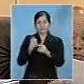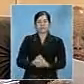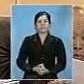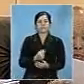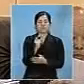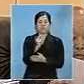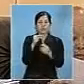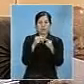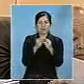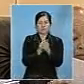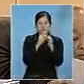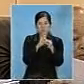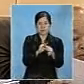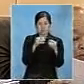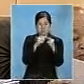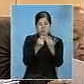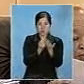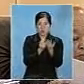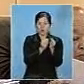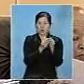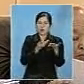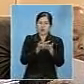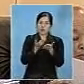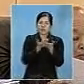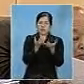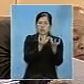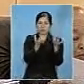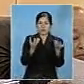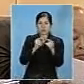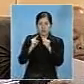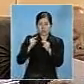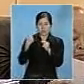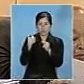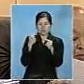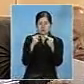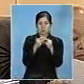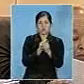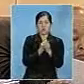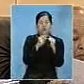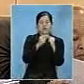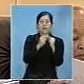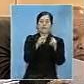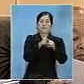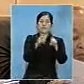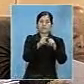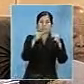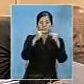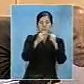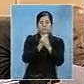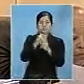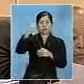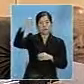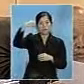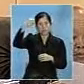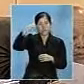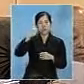ต้นทุนของการบริโภคเหล่านั้นการที่จะได้ใช้ไฟฟ้าฟรีความจริงก็เป็นความประสงค์ของ